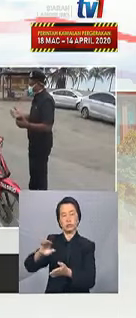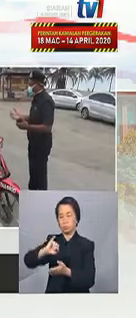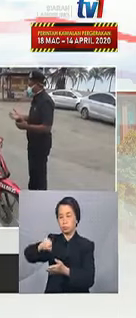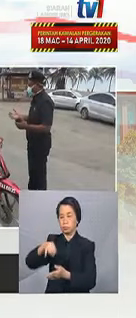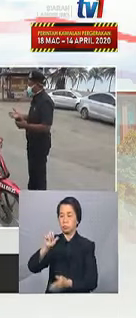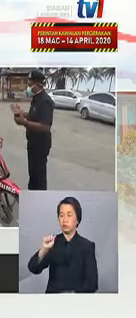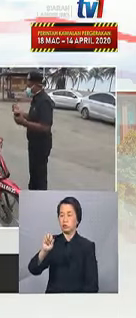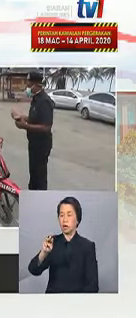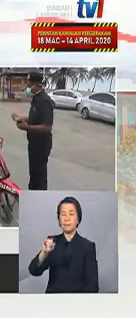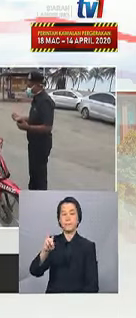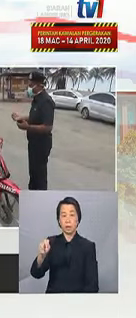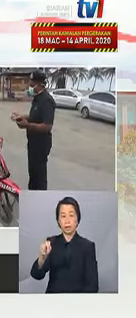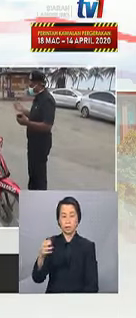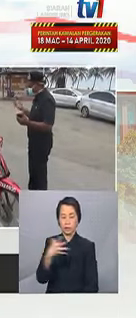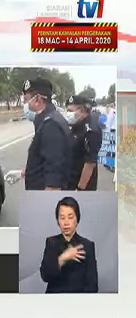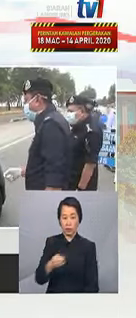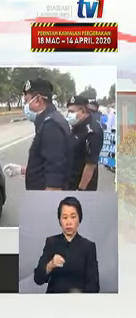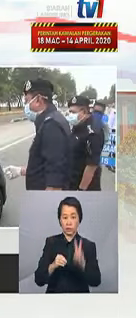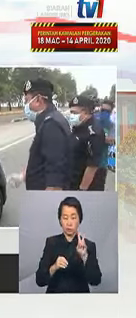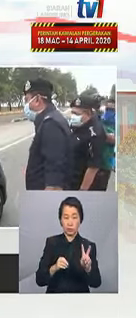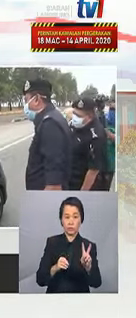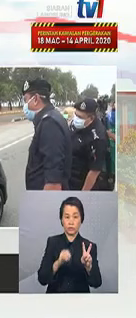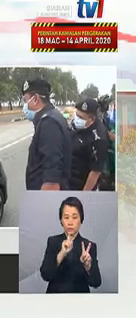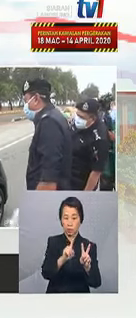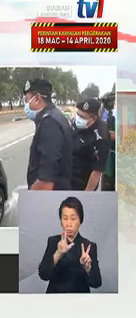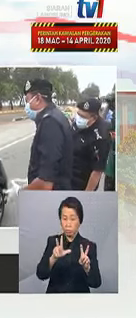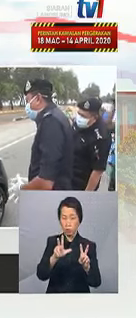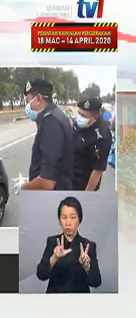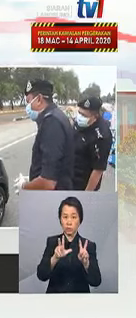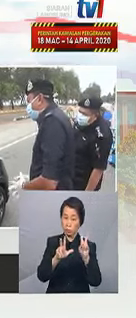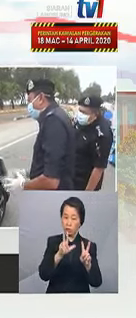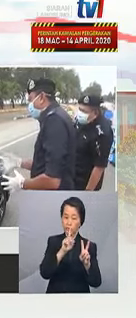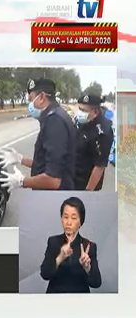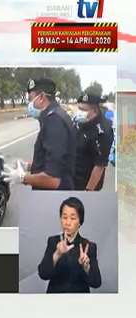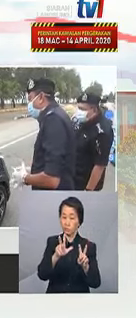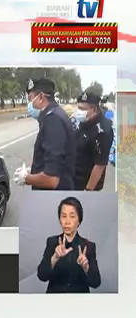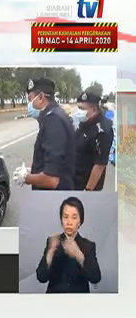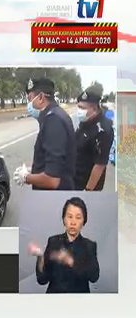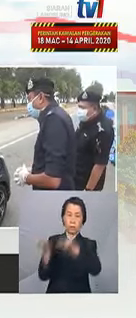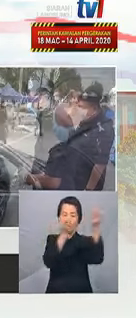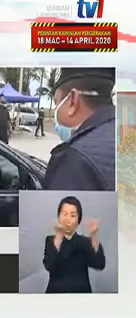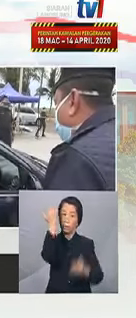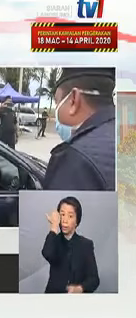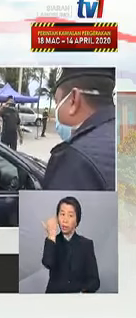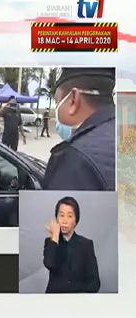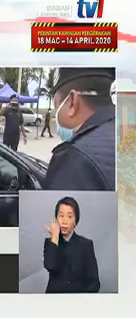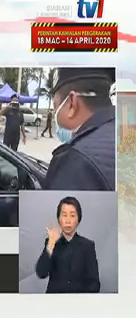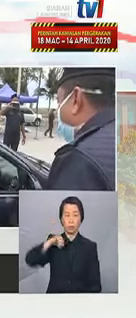daripadanya, 213 individu telah pun dituduh di mahkamah semalam.